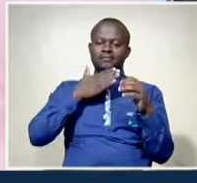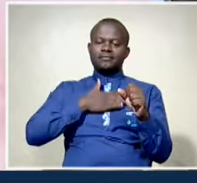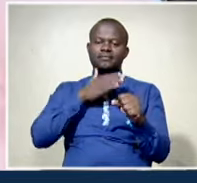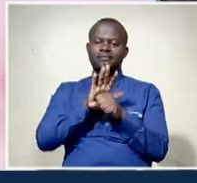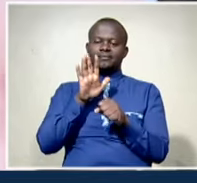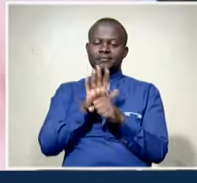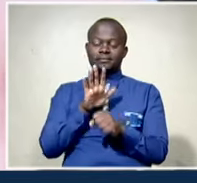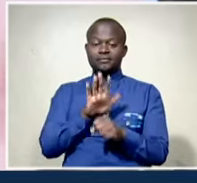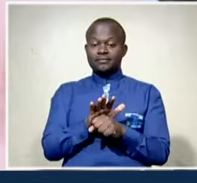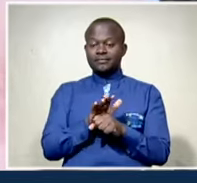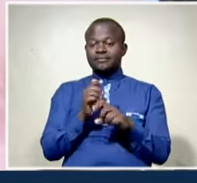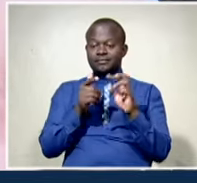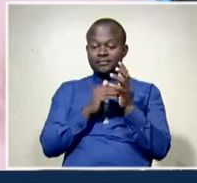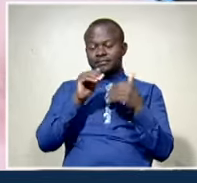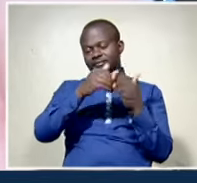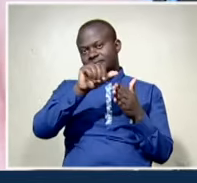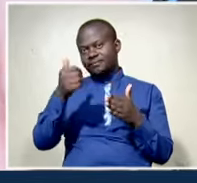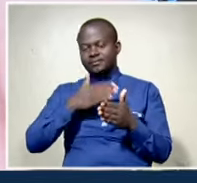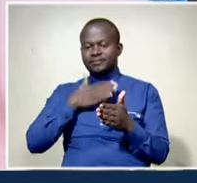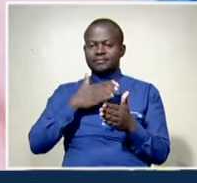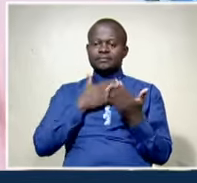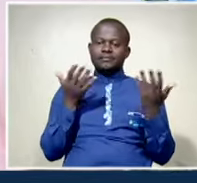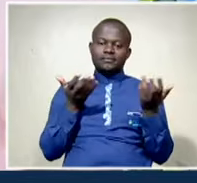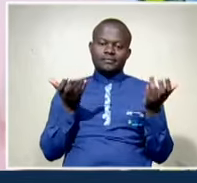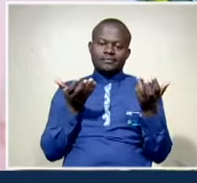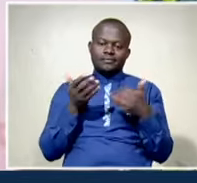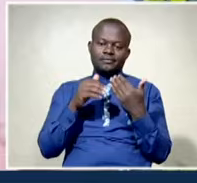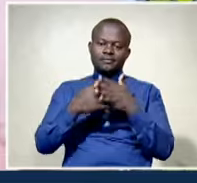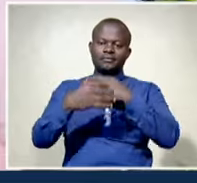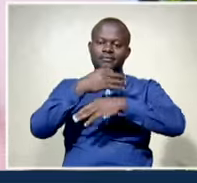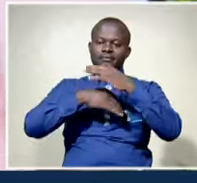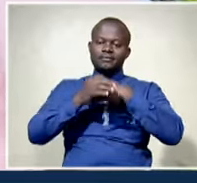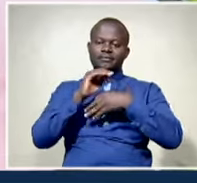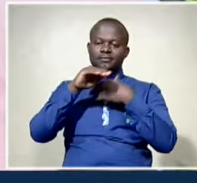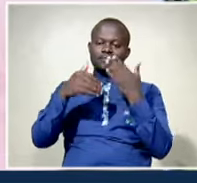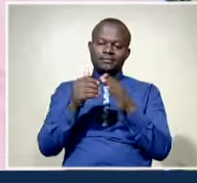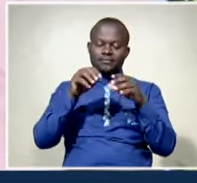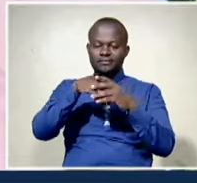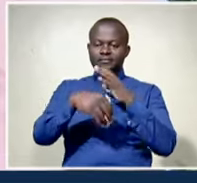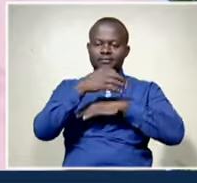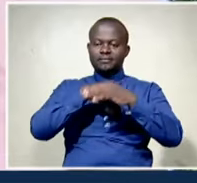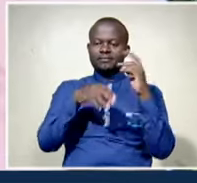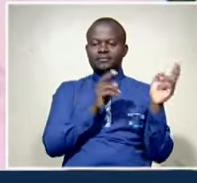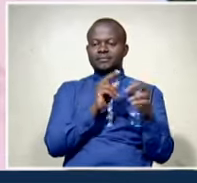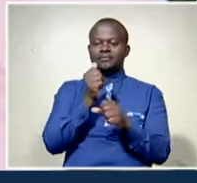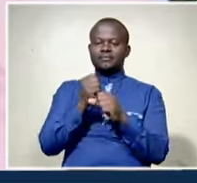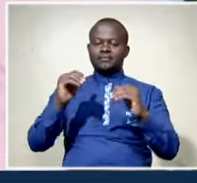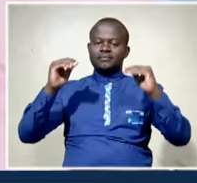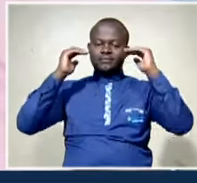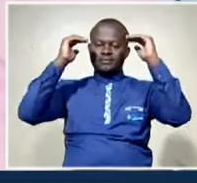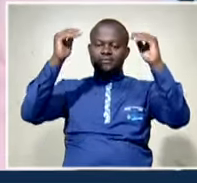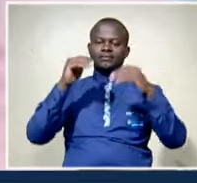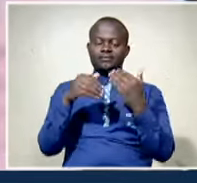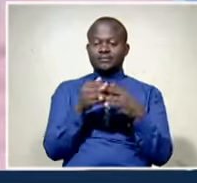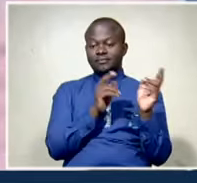gishimishije kindi twishimira ko nuko mu nganda zitabiriye harimo n'inganda zisanzwe zikomeye